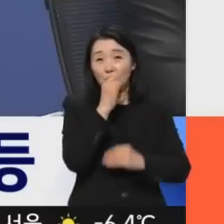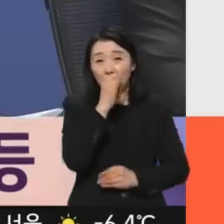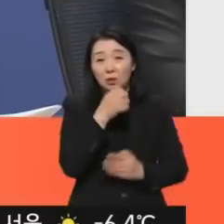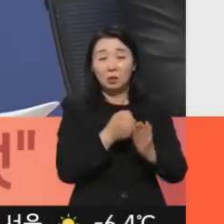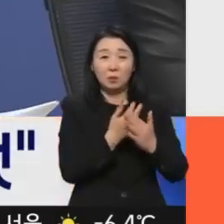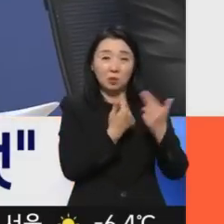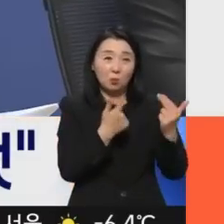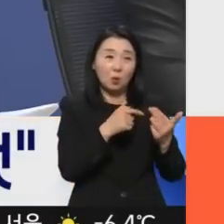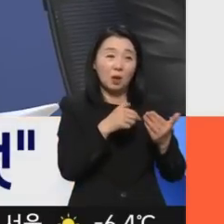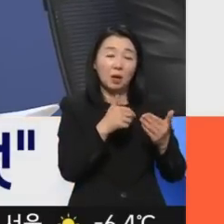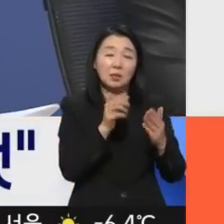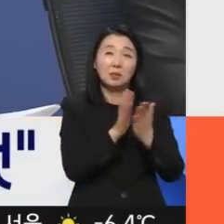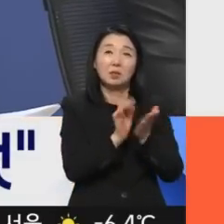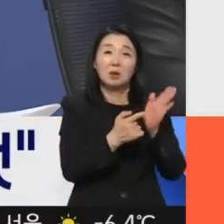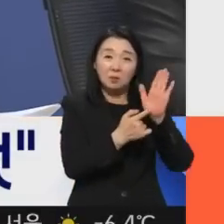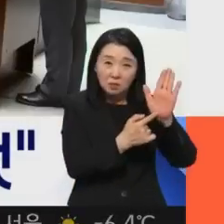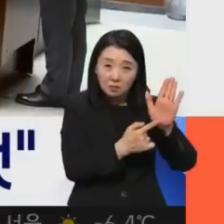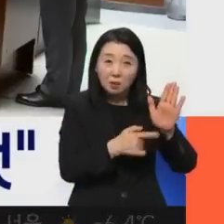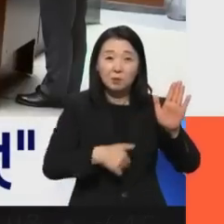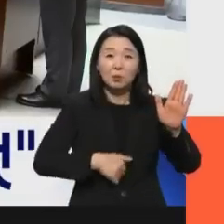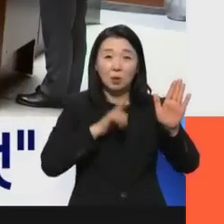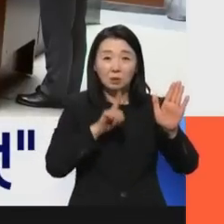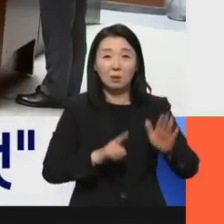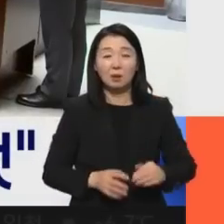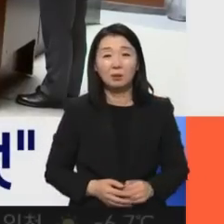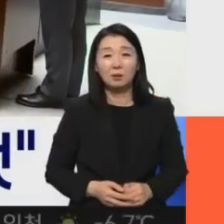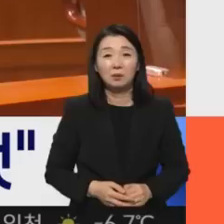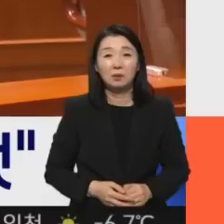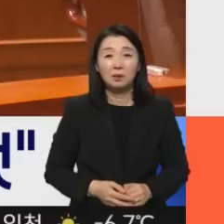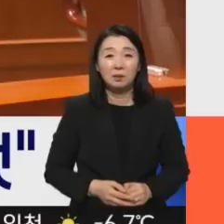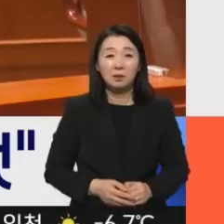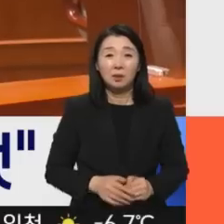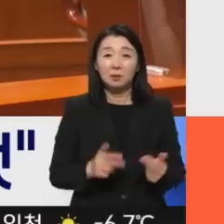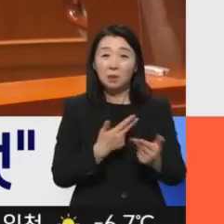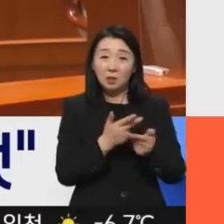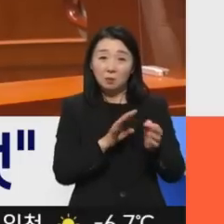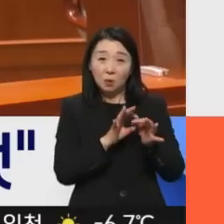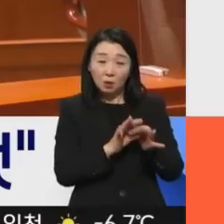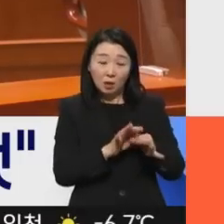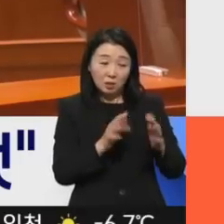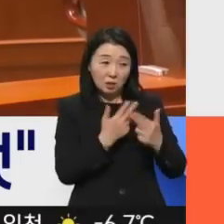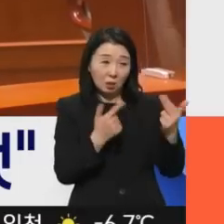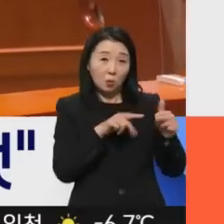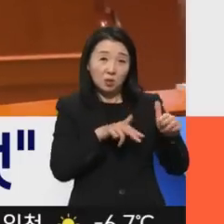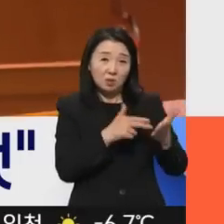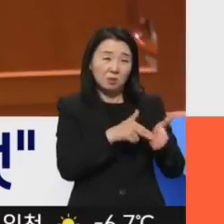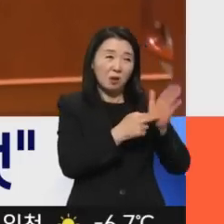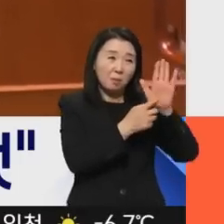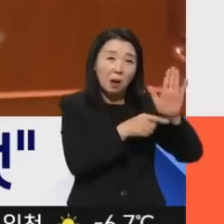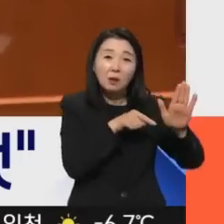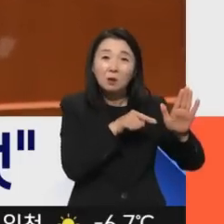직접 입장을 밝혀야 한다는 의견을 내놓기도 했습니다. 반면 친명계에선 이 대표가 지금 입장을